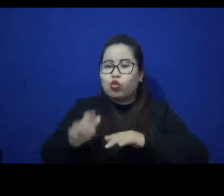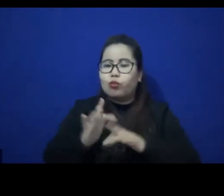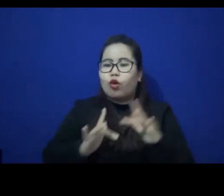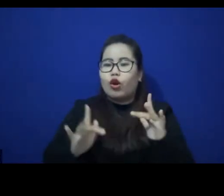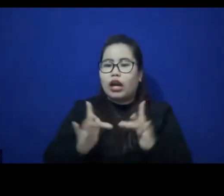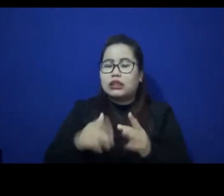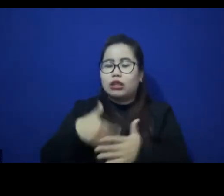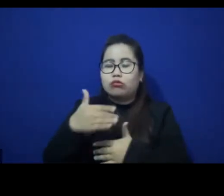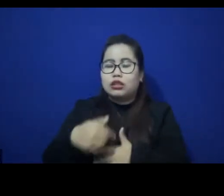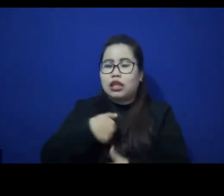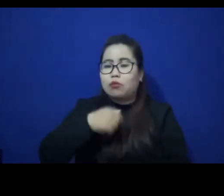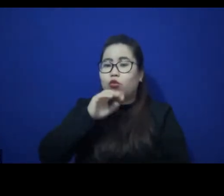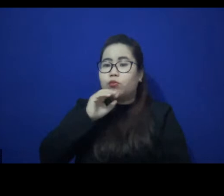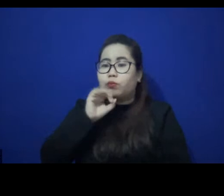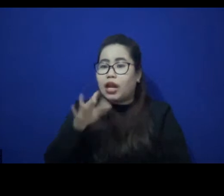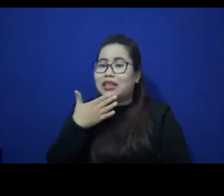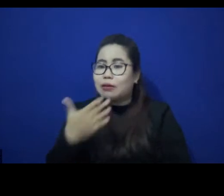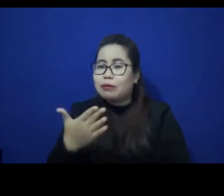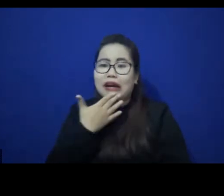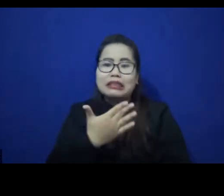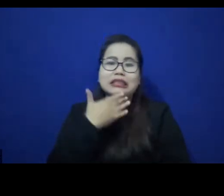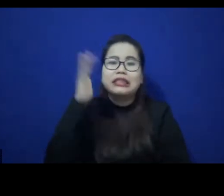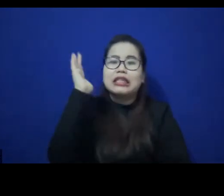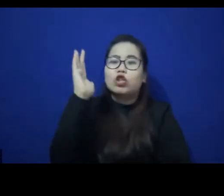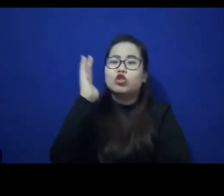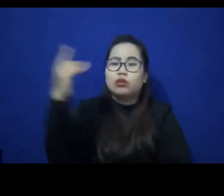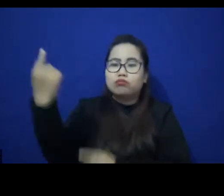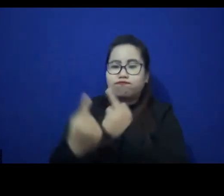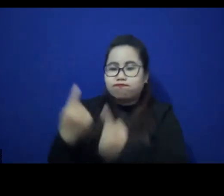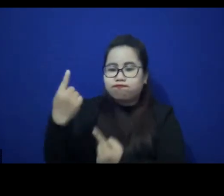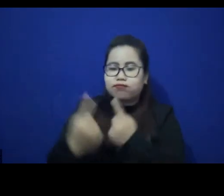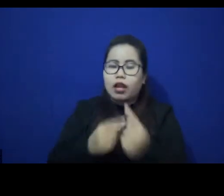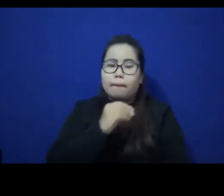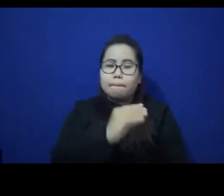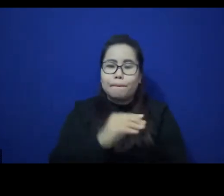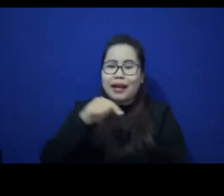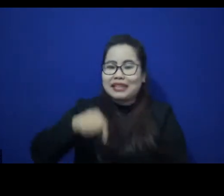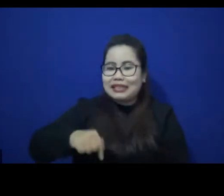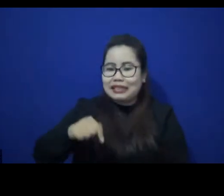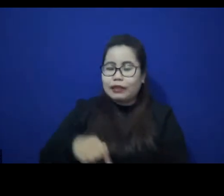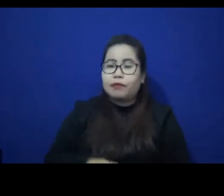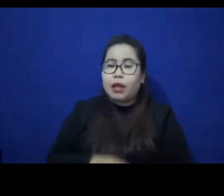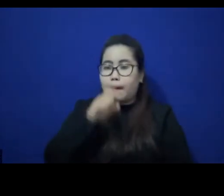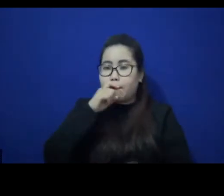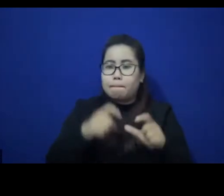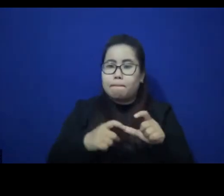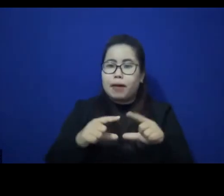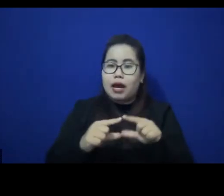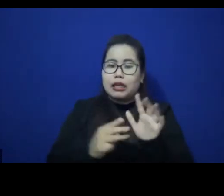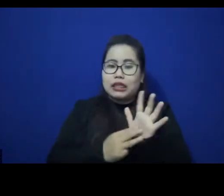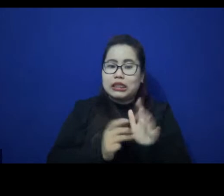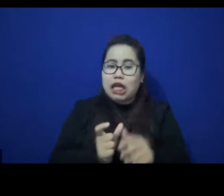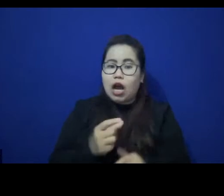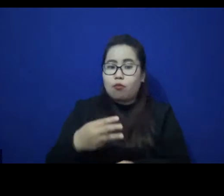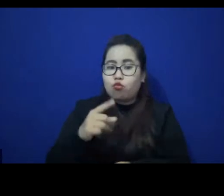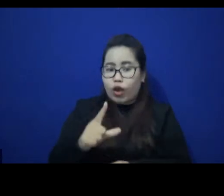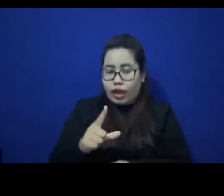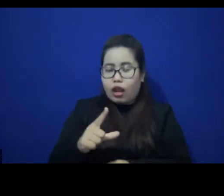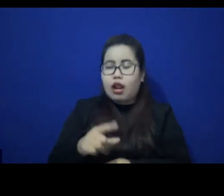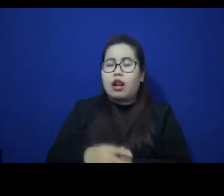berterima kasih kepada para narasumber yang hadir di pagi hari ini Pak semula briyani pangerapan